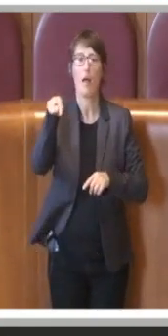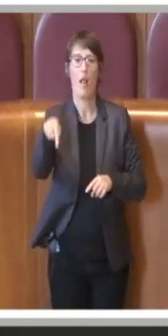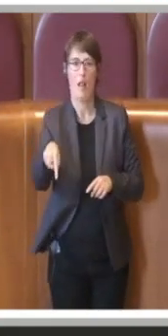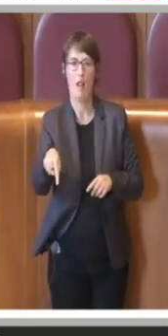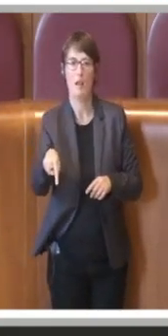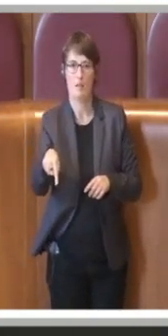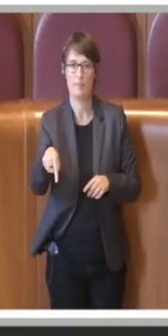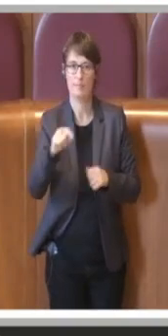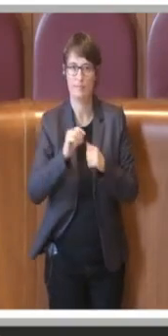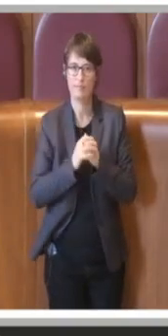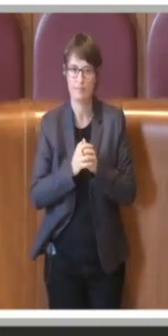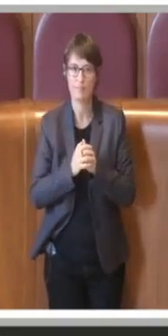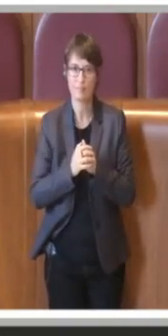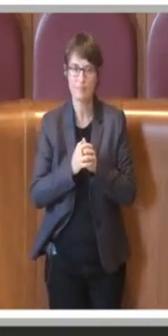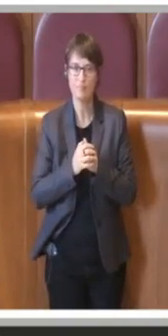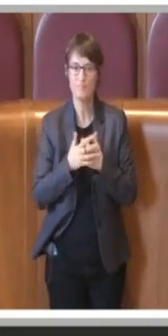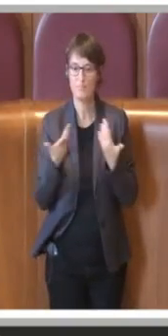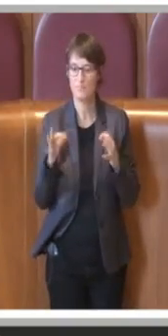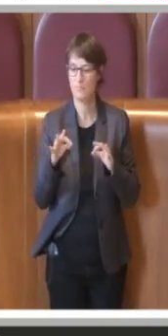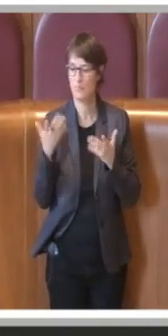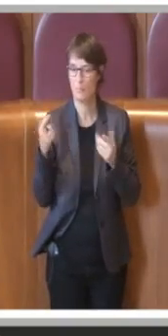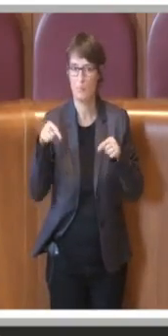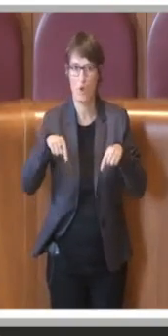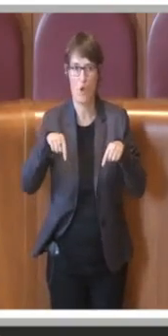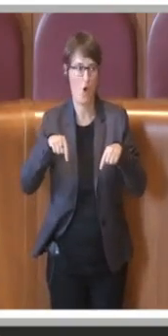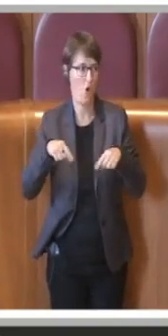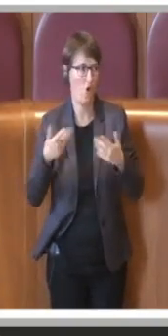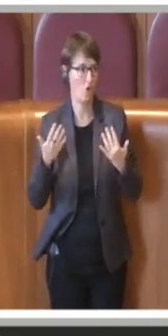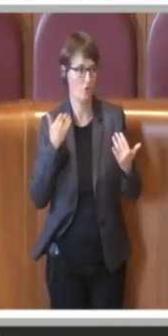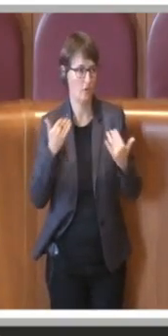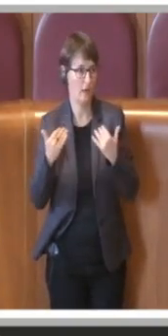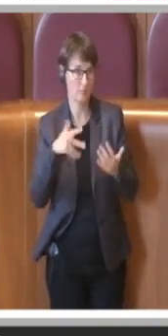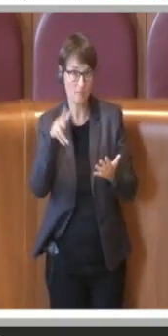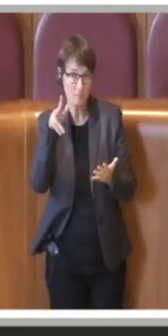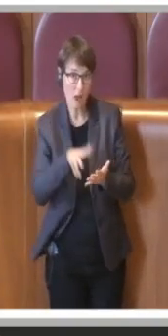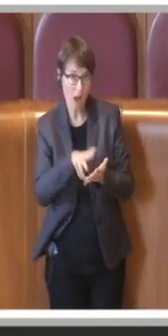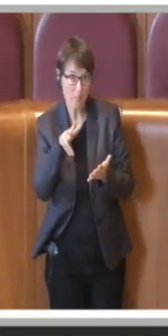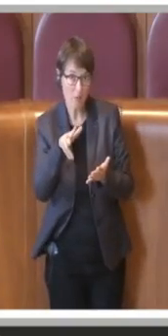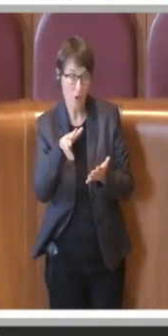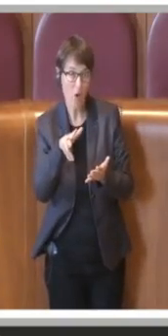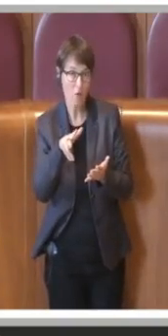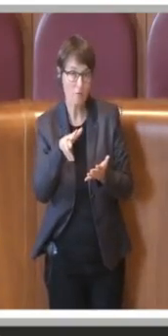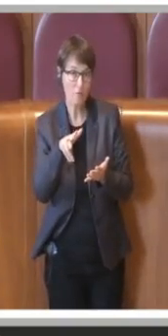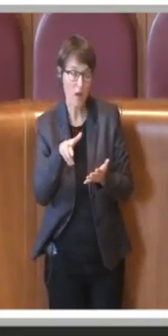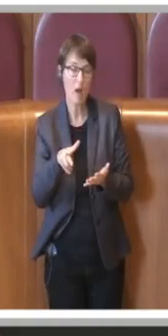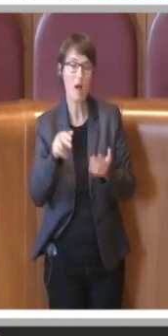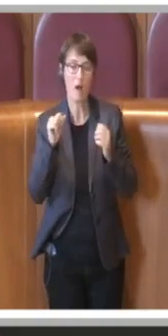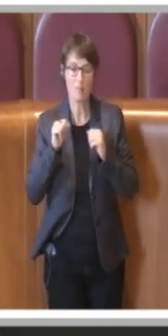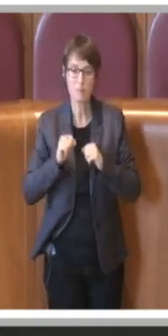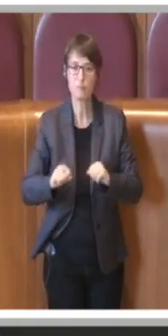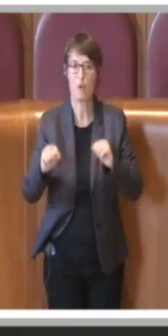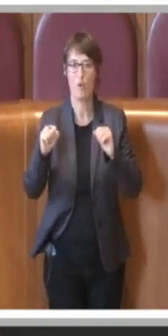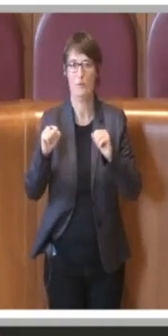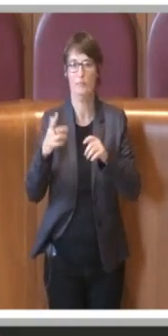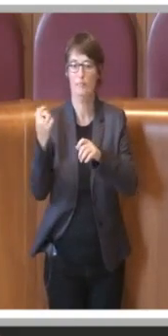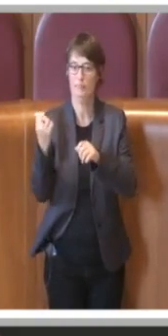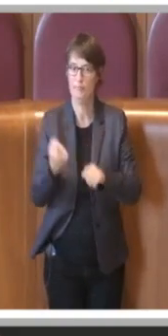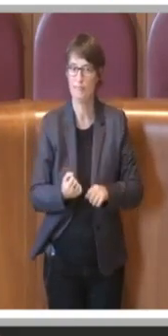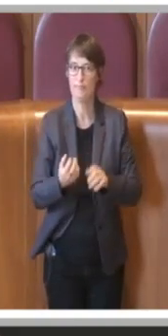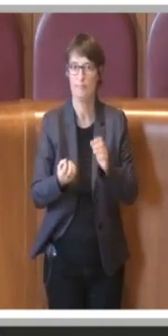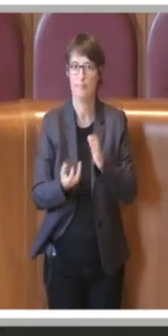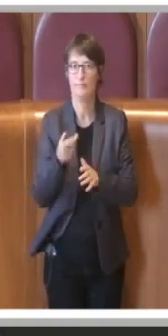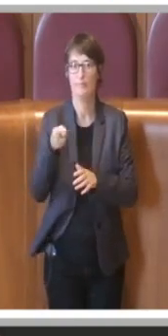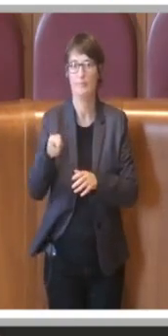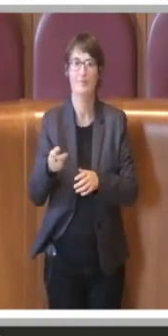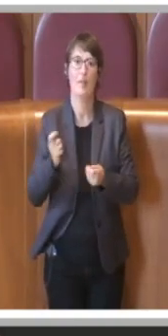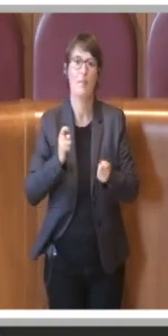e istituirà oggi con l'approvazione dell'Assemblea questo esempio che tutti gli altri municipi